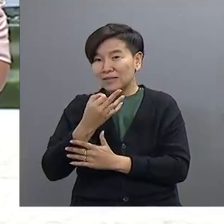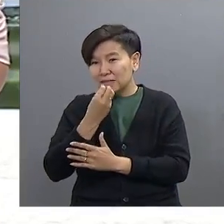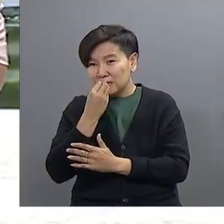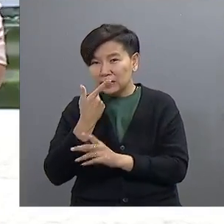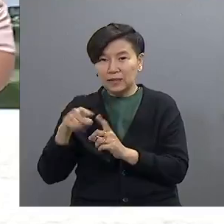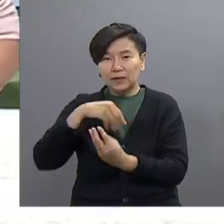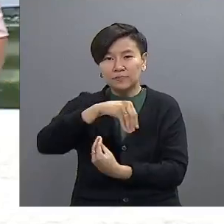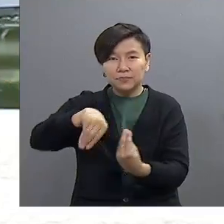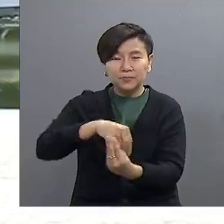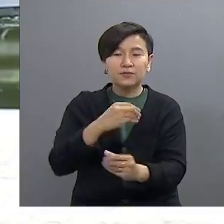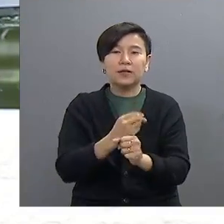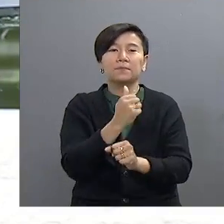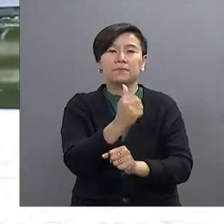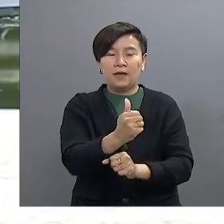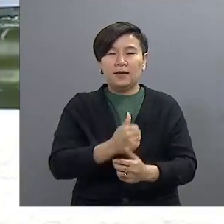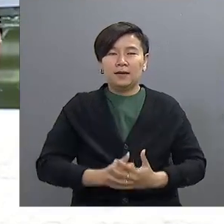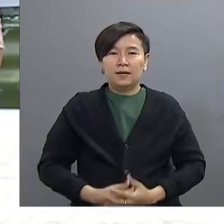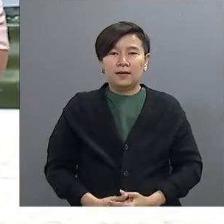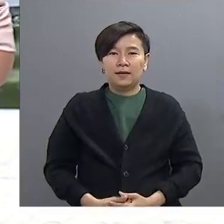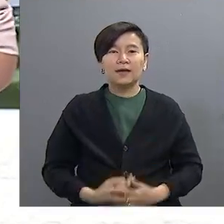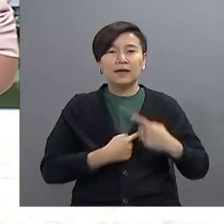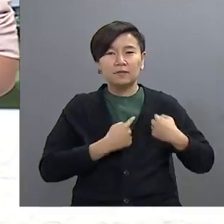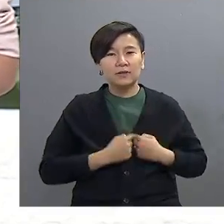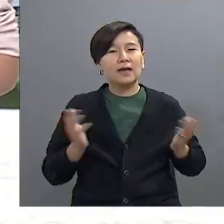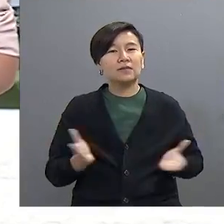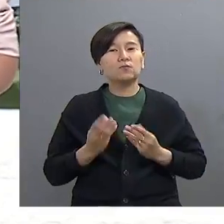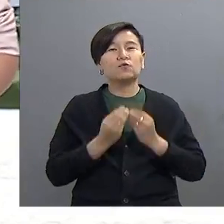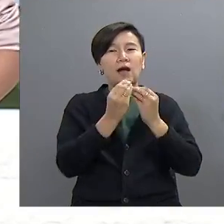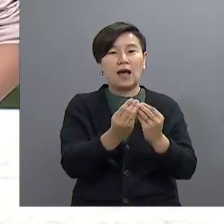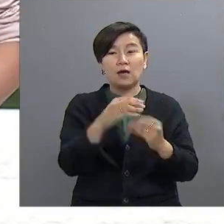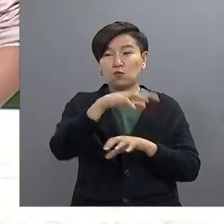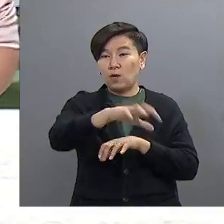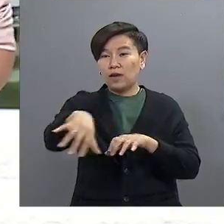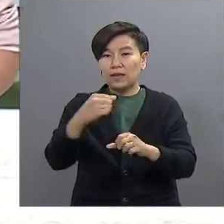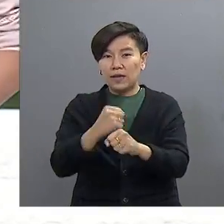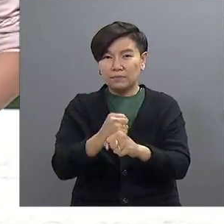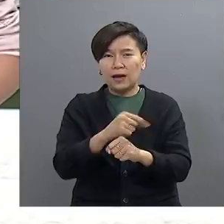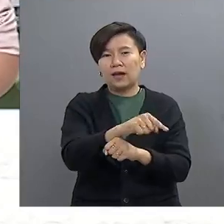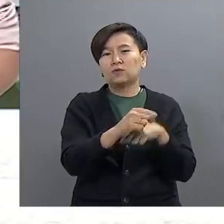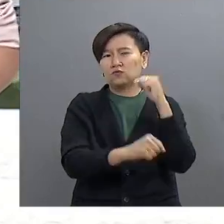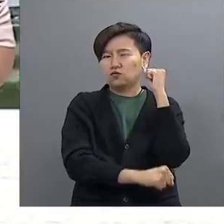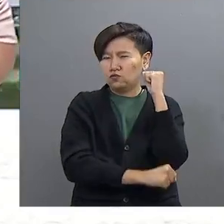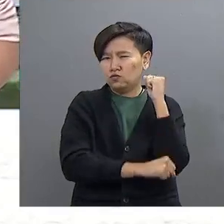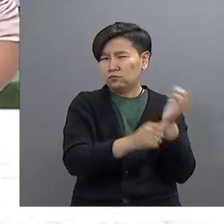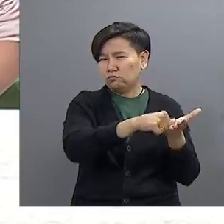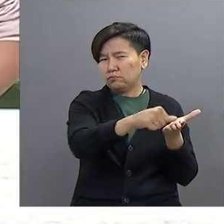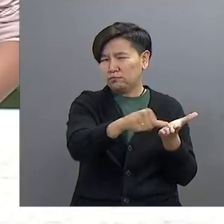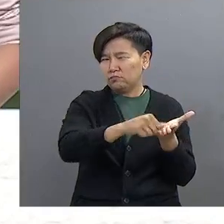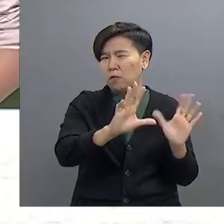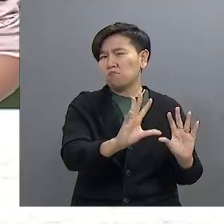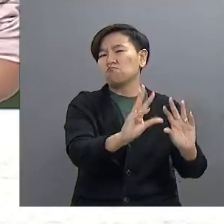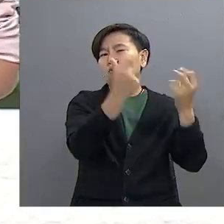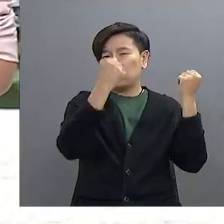ได้ด้วยนะคะอ่ะก็ขอเป็นกำลังใจให้ทุกหน่วยงานเลยนะคะในการขจัดความยากจนให้หมดไปจากประเท